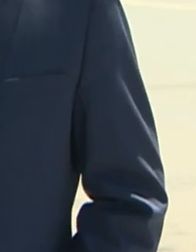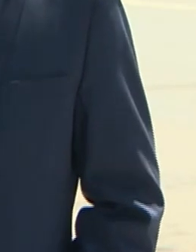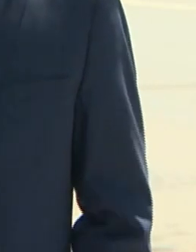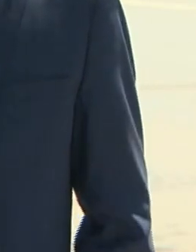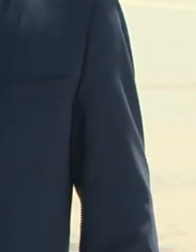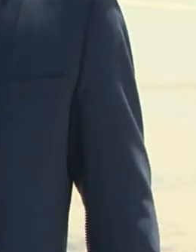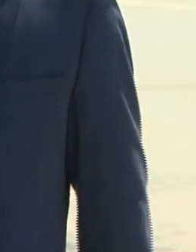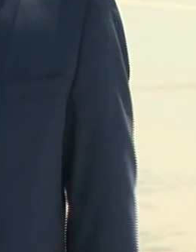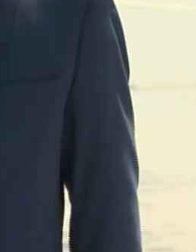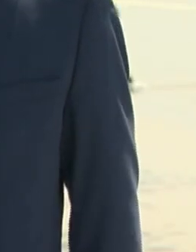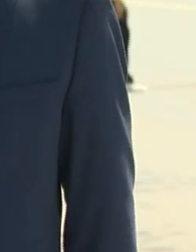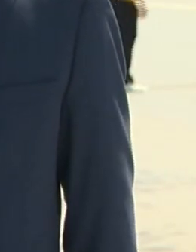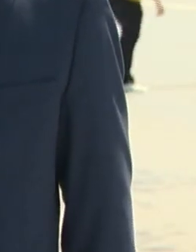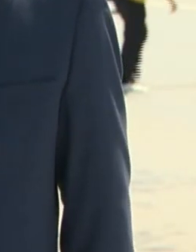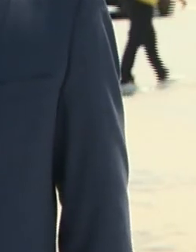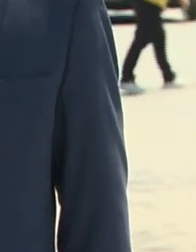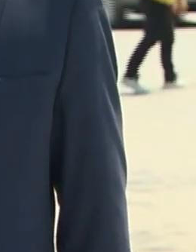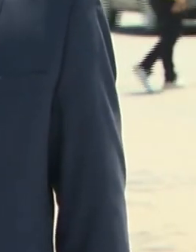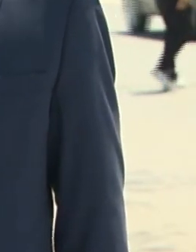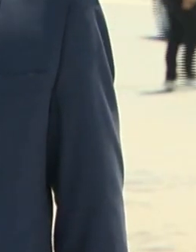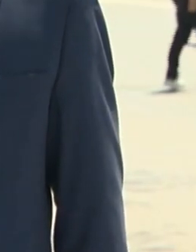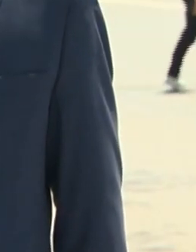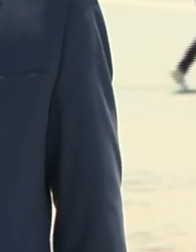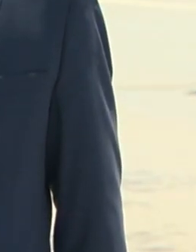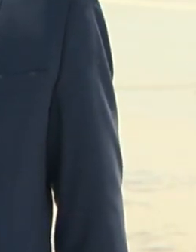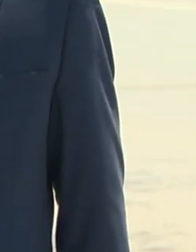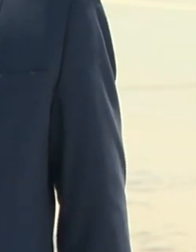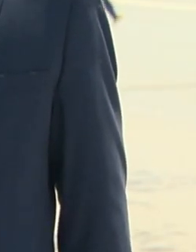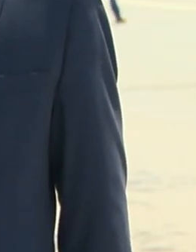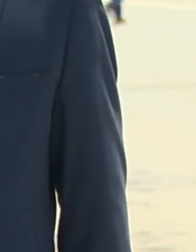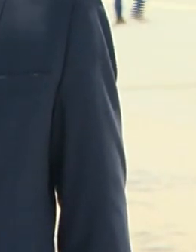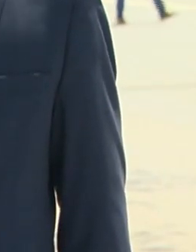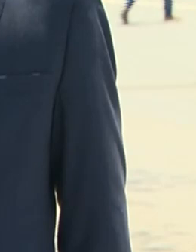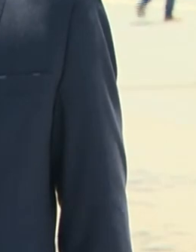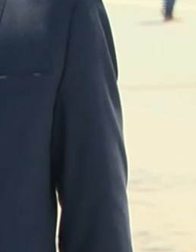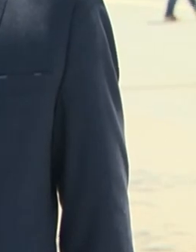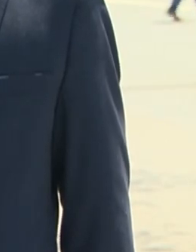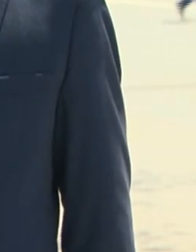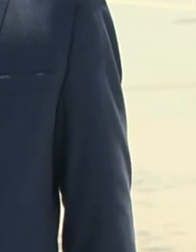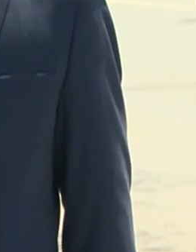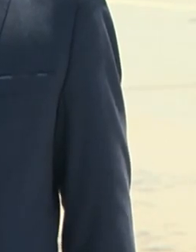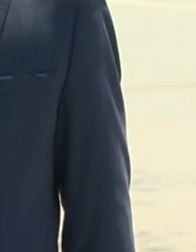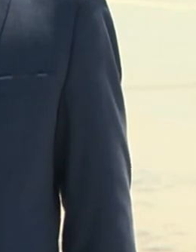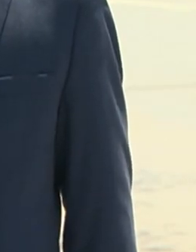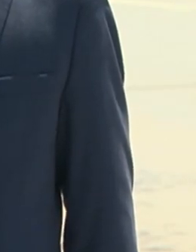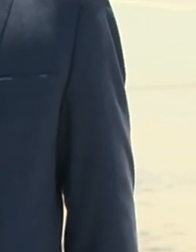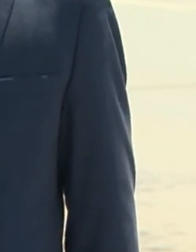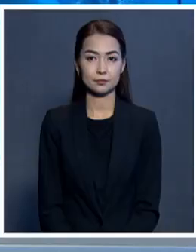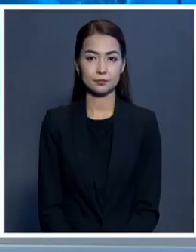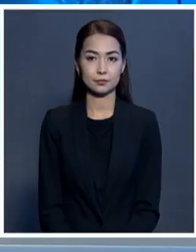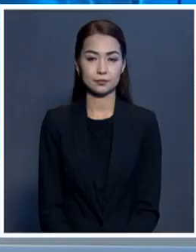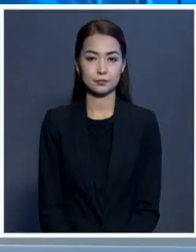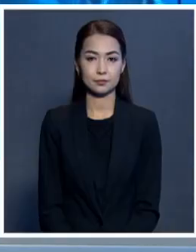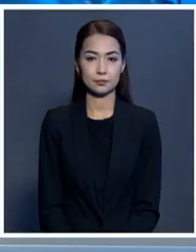кешкі шығарылымнан көре алатын боласыздар. Рахмет. Рахмет, Дулат. Қызылордадан Дулат Абибуллаев болды.